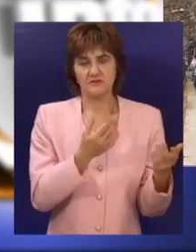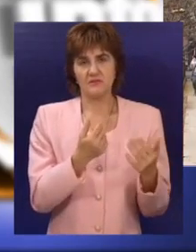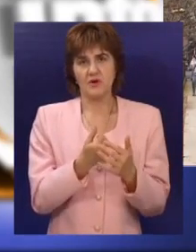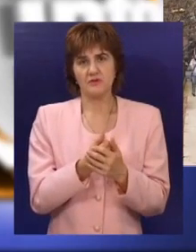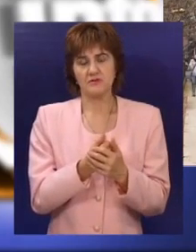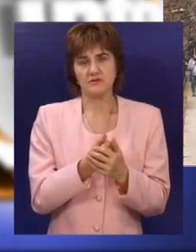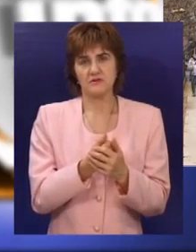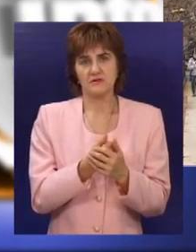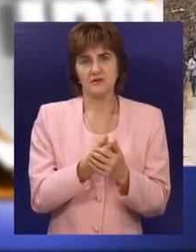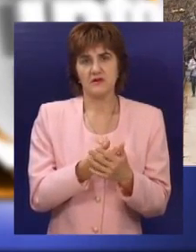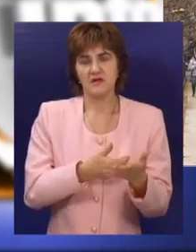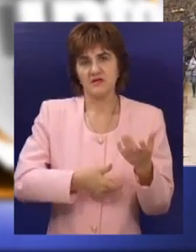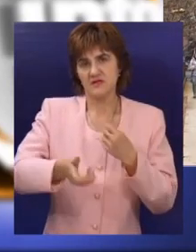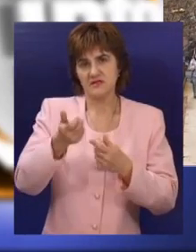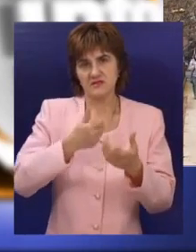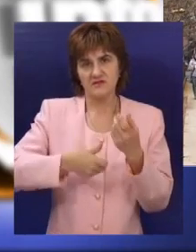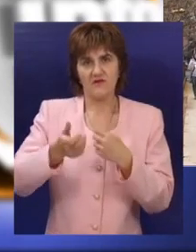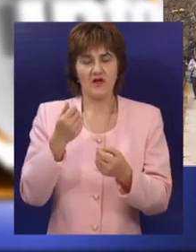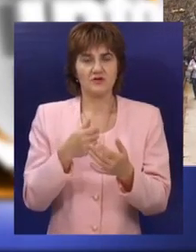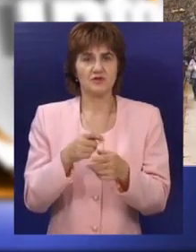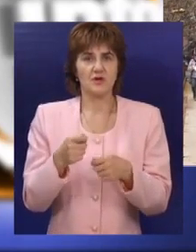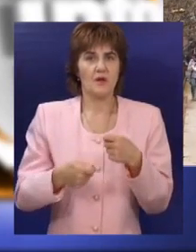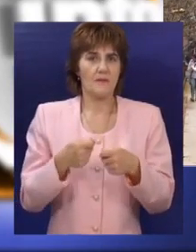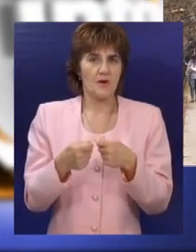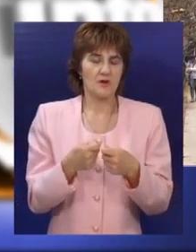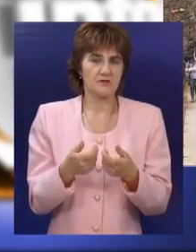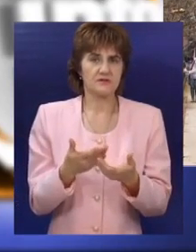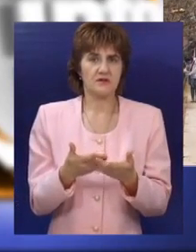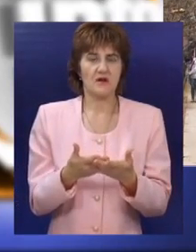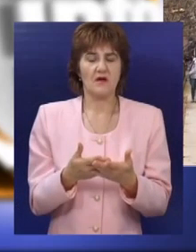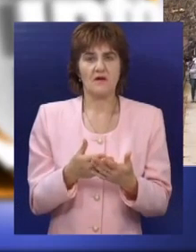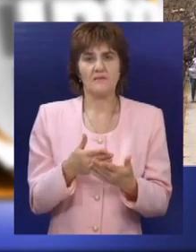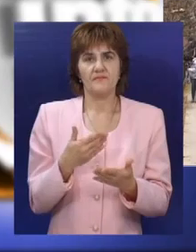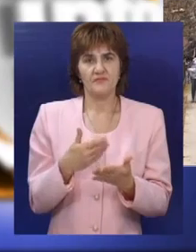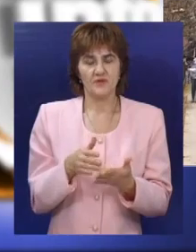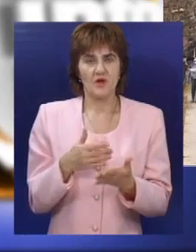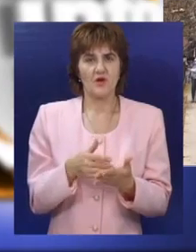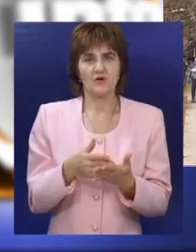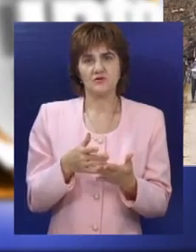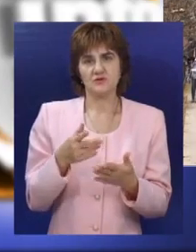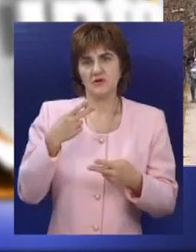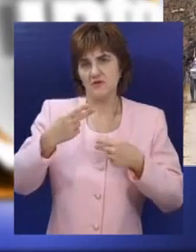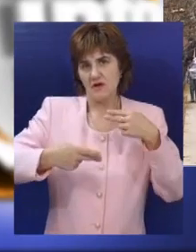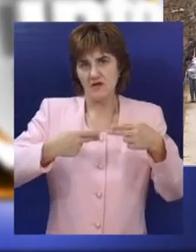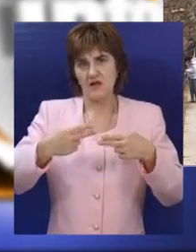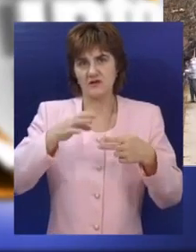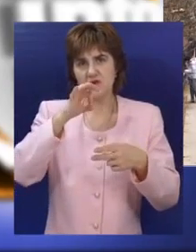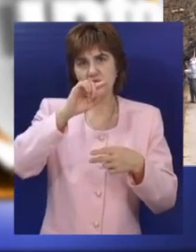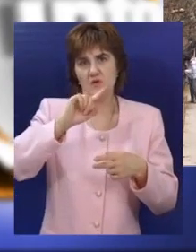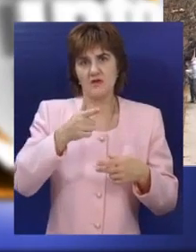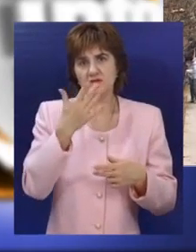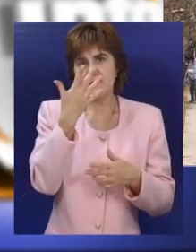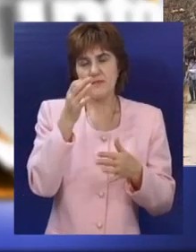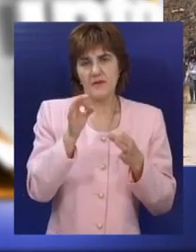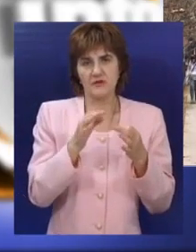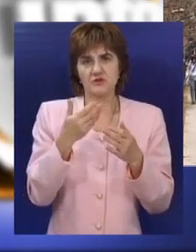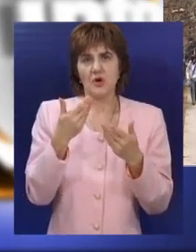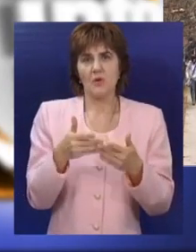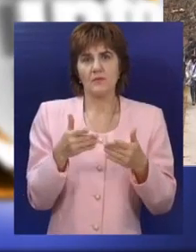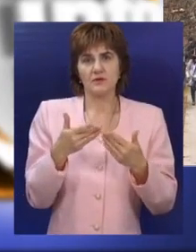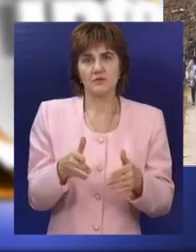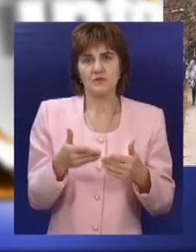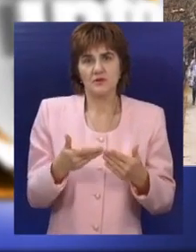troškovi, izvlačenje silosa, to je 1%, rastor 0,5%, analize 0,5%, znači automatski se